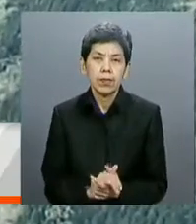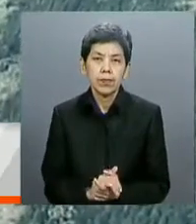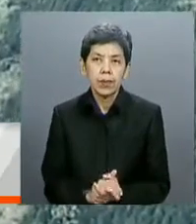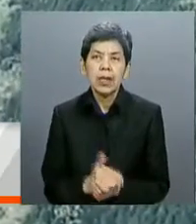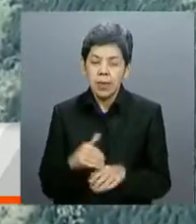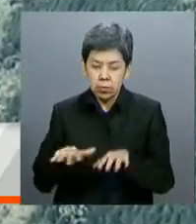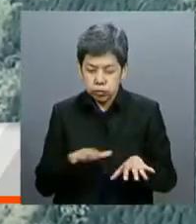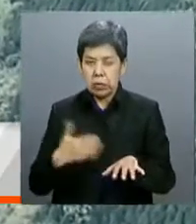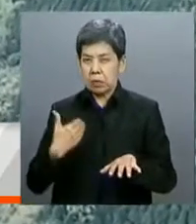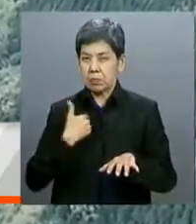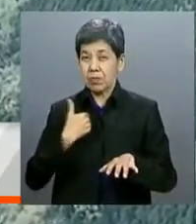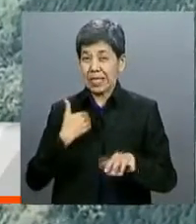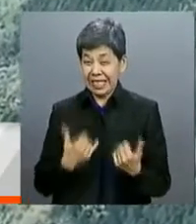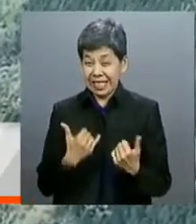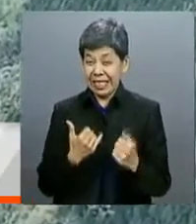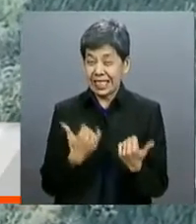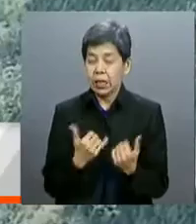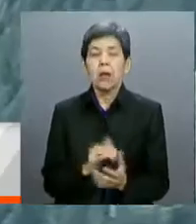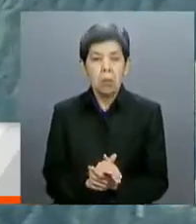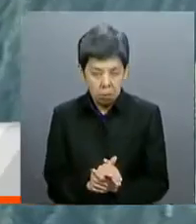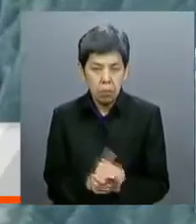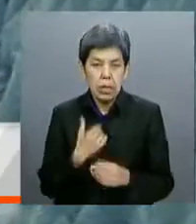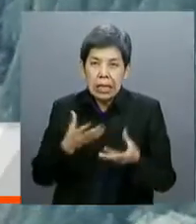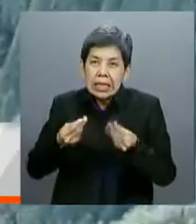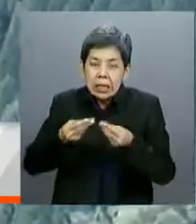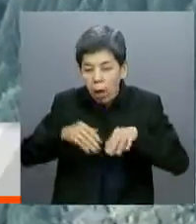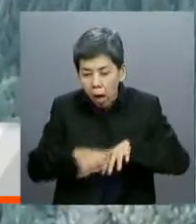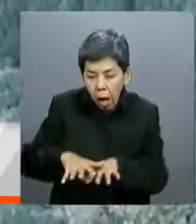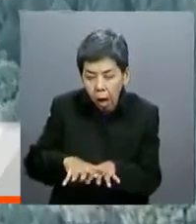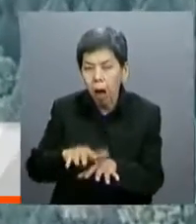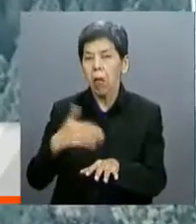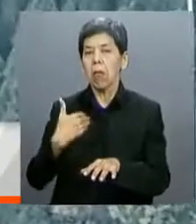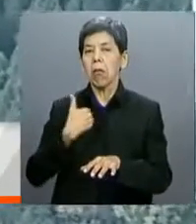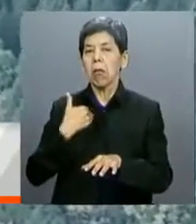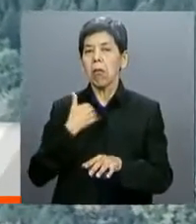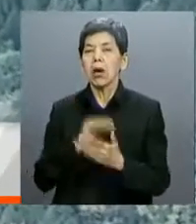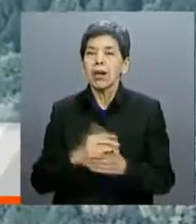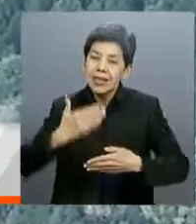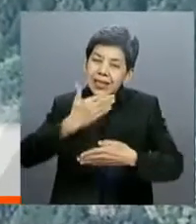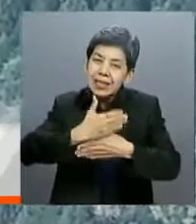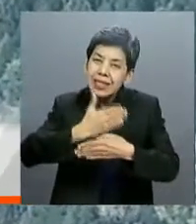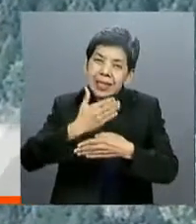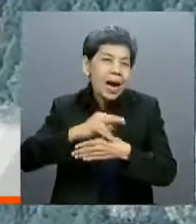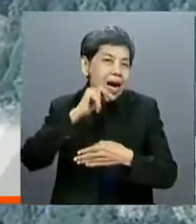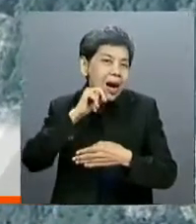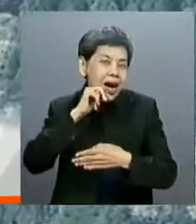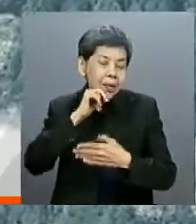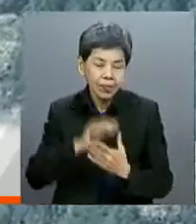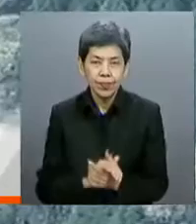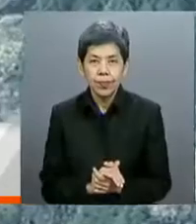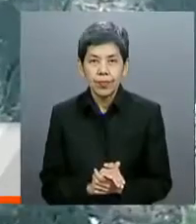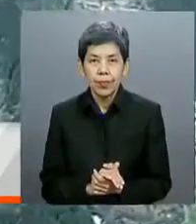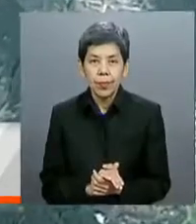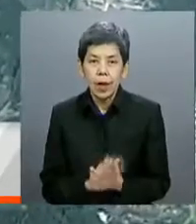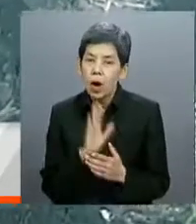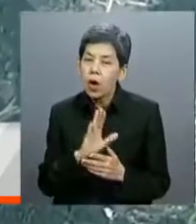แรงสรรสะเทือนจากแผ่นดินไหวครั้งล่าสุดยังทำให้เกิดดินถล่มเป็นบริเวณกว้างในเขื่อนนิชิฮาระอูกา